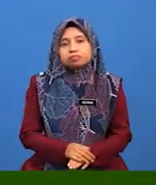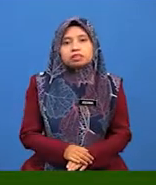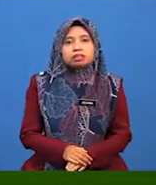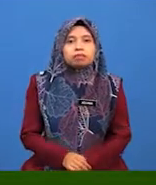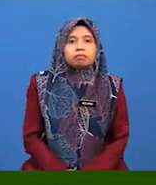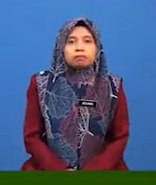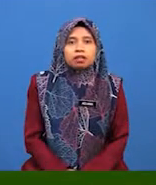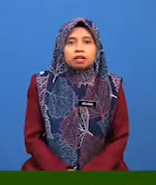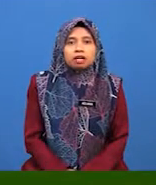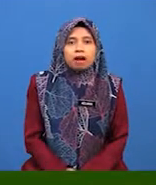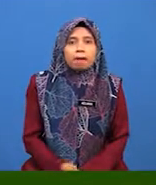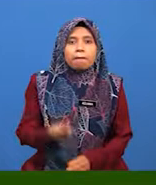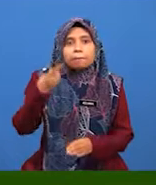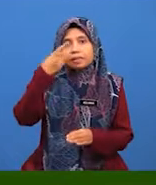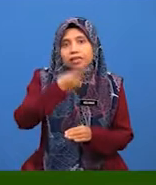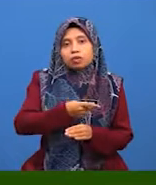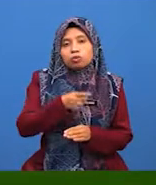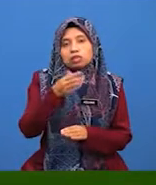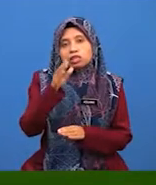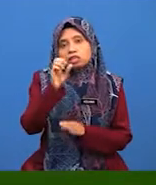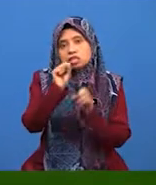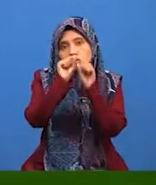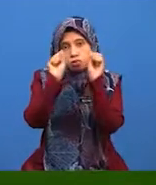iaitu mendahului subjek.